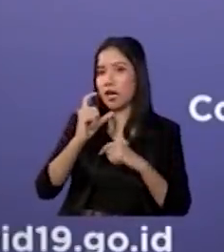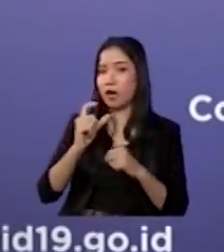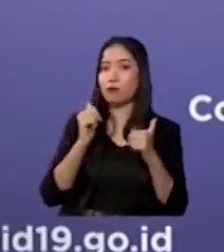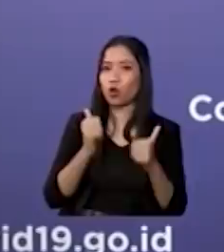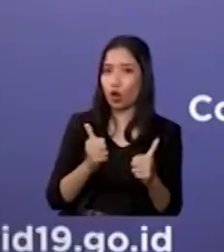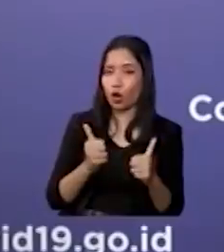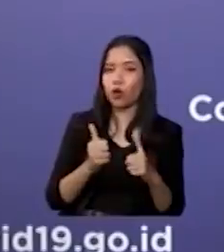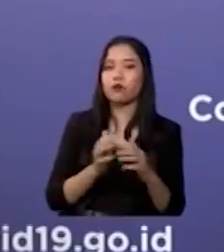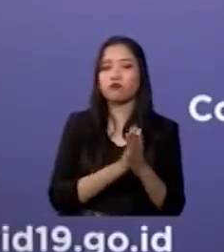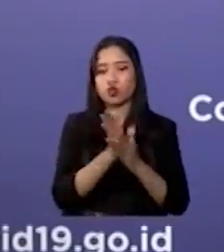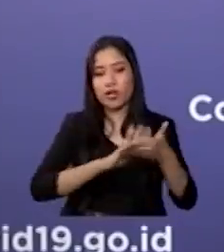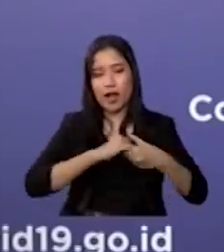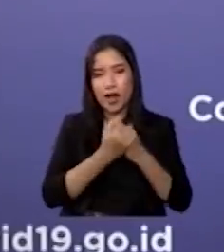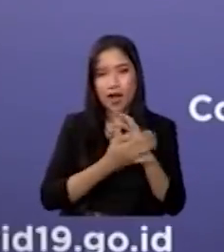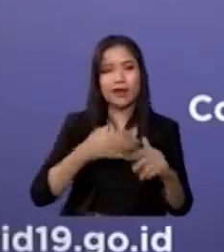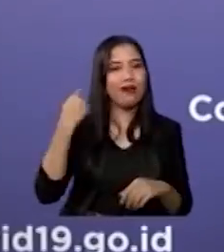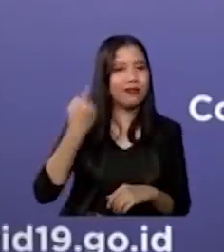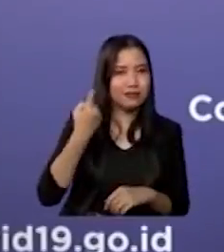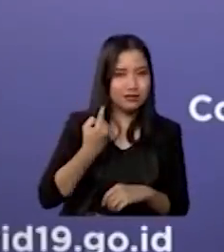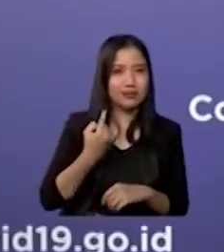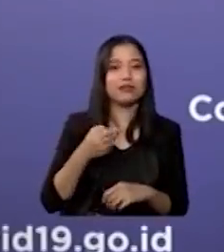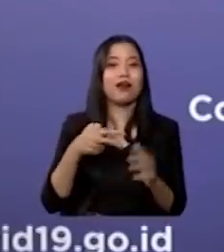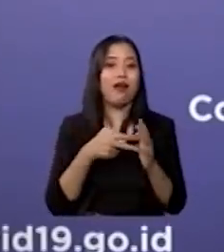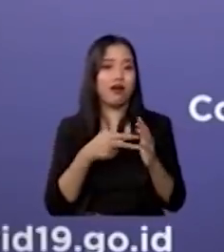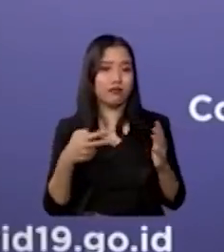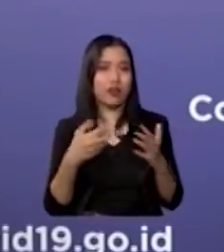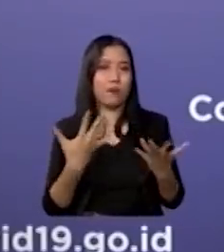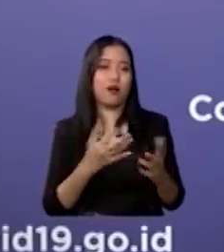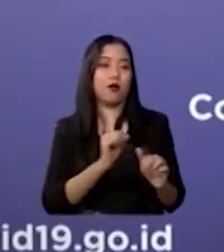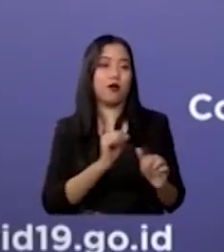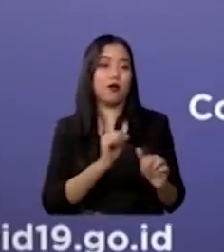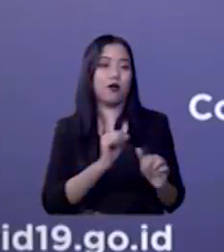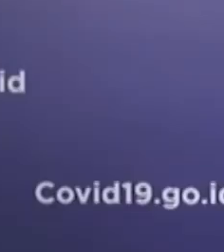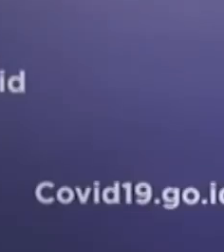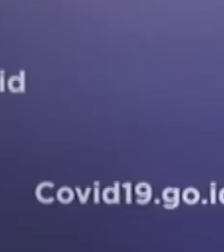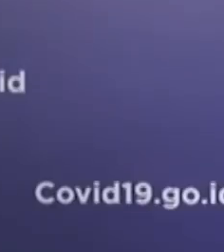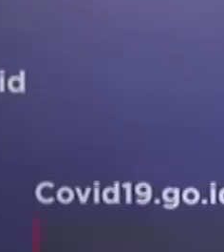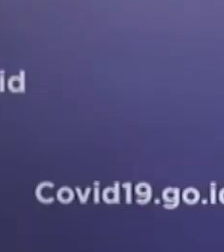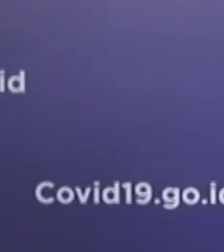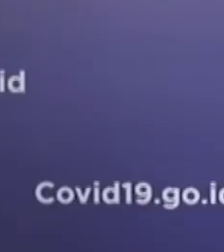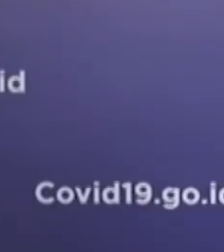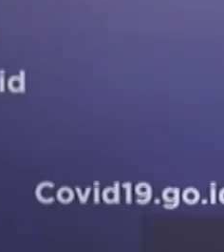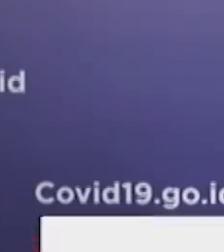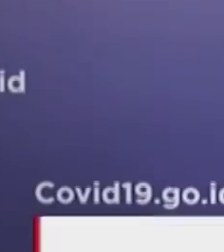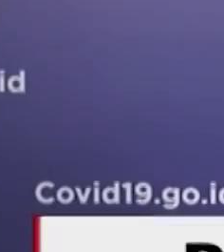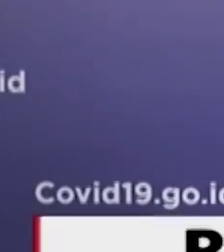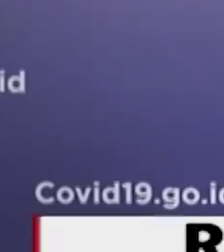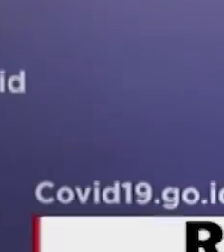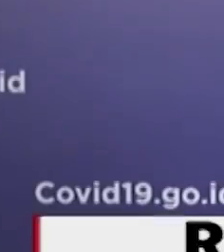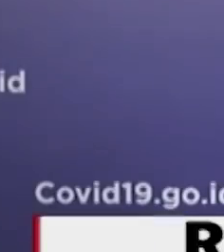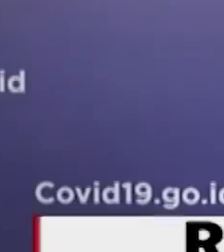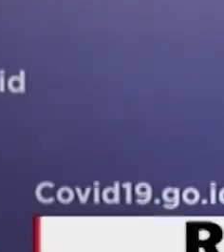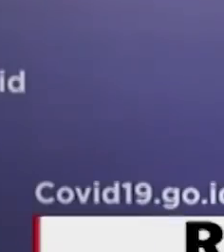dan rajin mencuci tangan, maka kita akan bisa memutuskan rantai ini. Olahraga. Olahraga teratur merupakan salah satu cara untuk